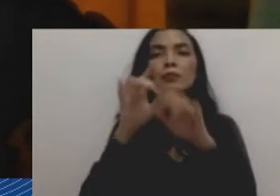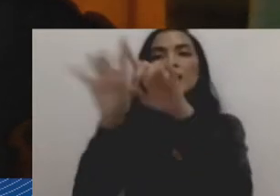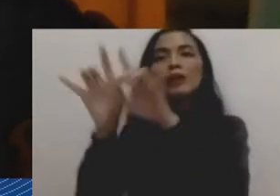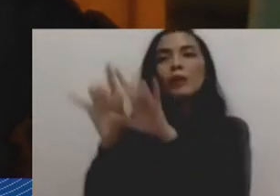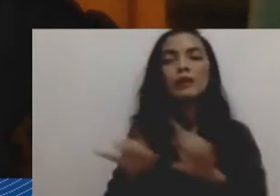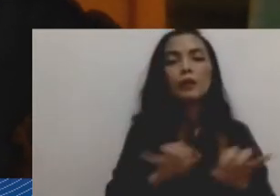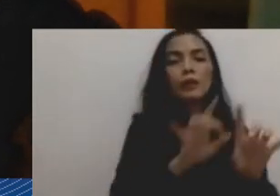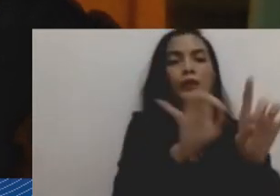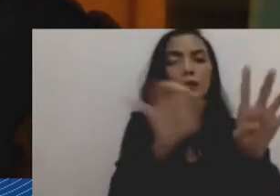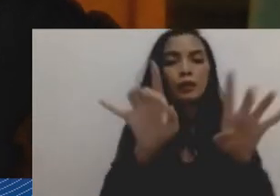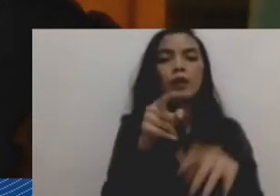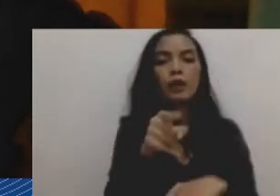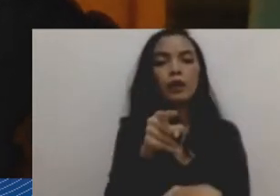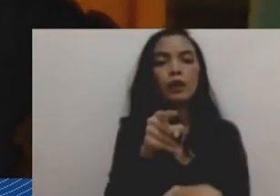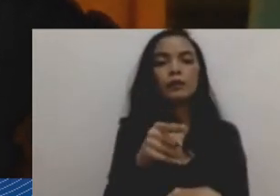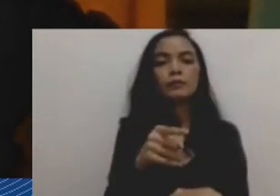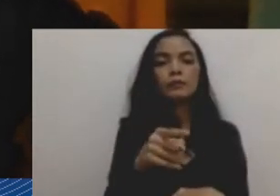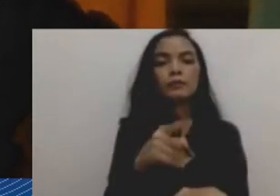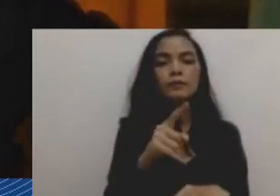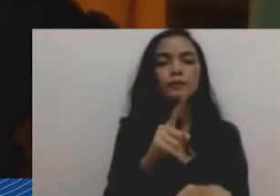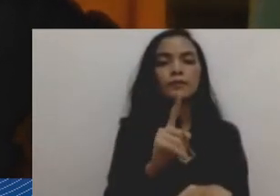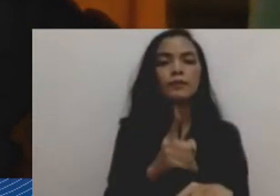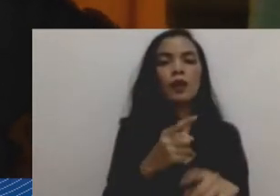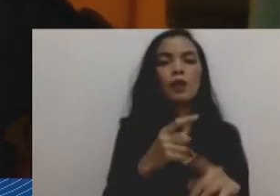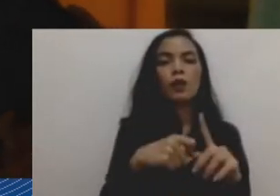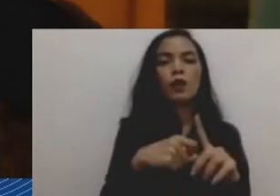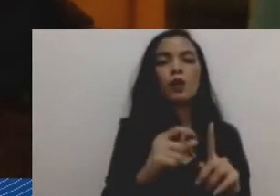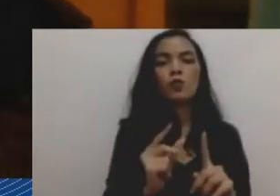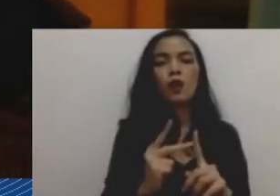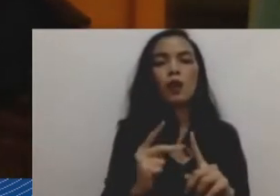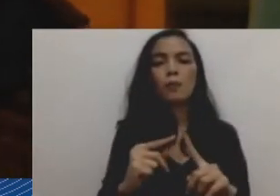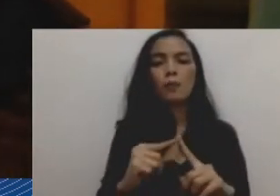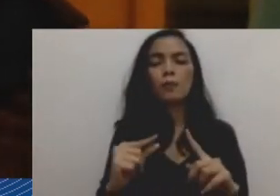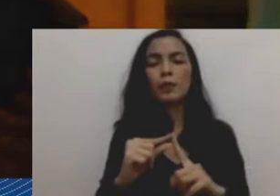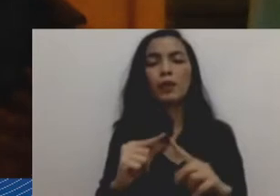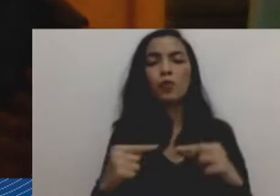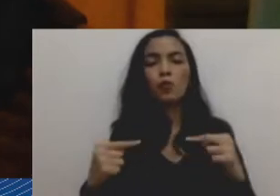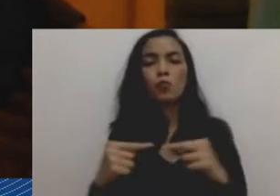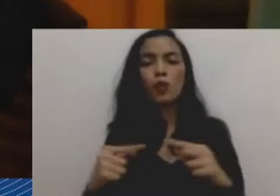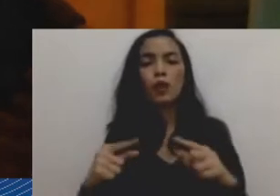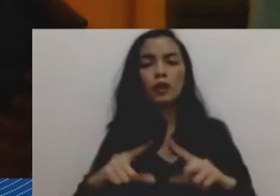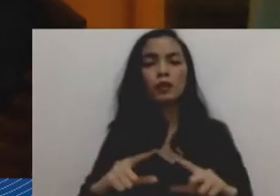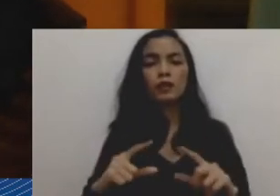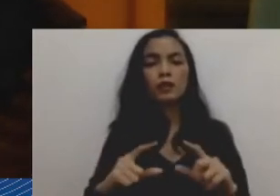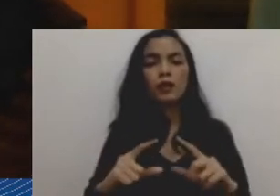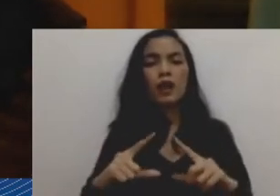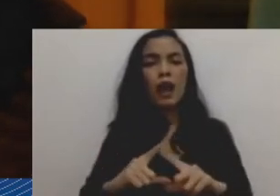ya. Jadi bukan dalam kerangka menjaga integritas